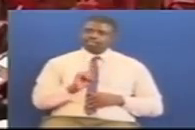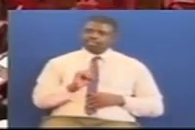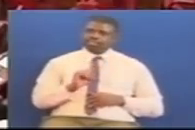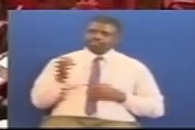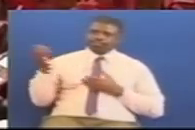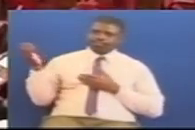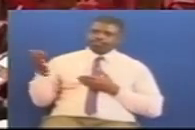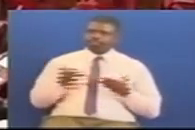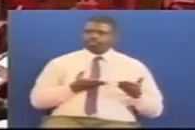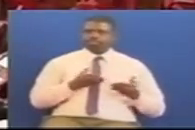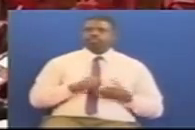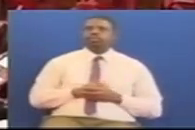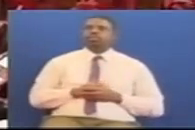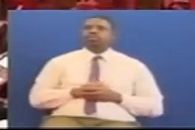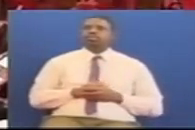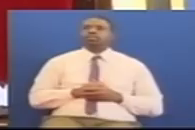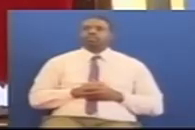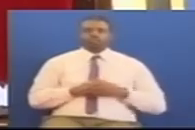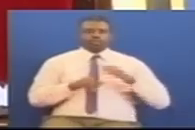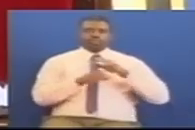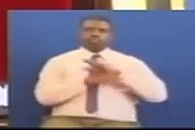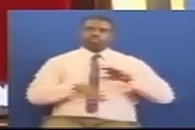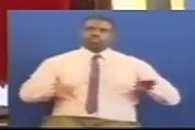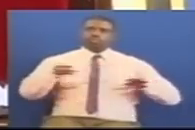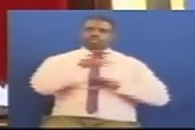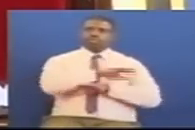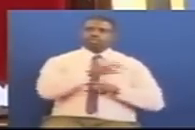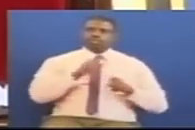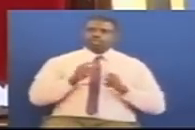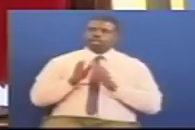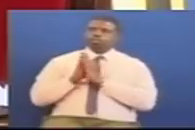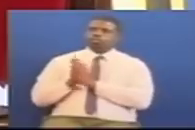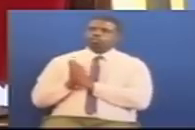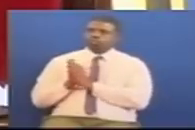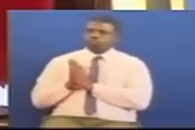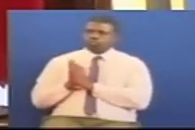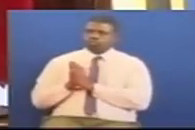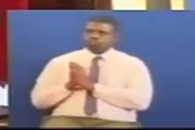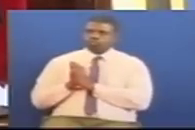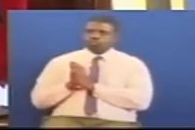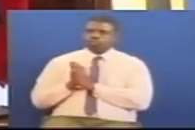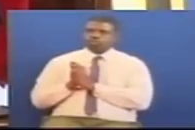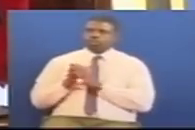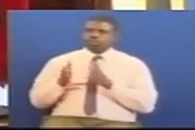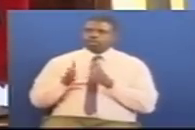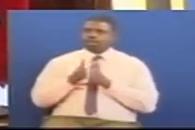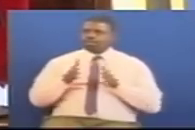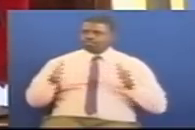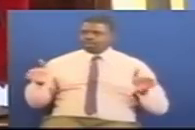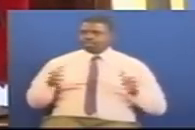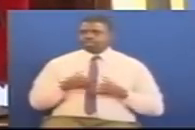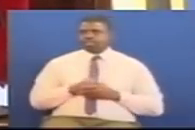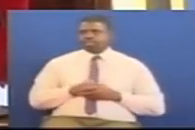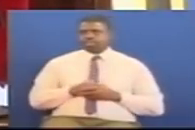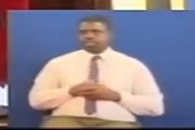Haule. Mheshimiwa mwenyekiti, ninakushukuru sana kwa nafasi. Mheshimiwa